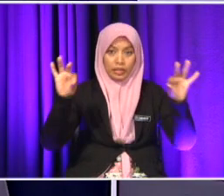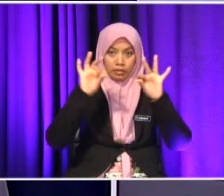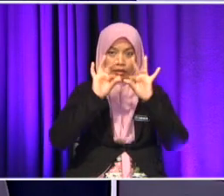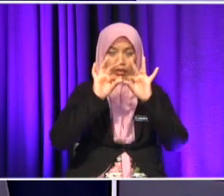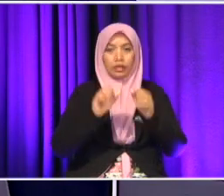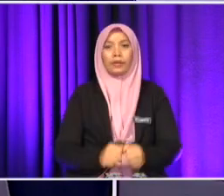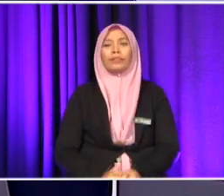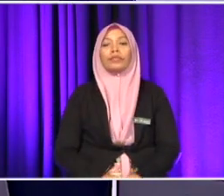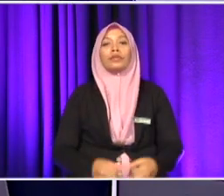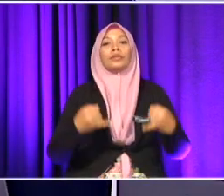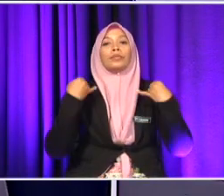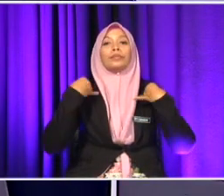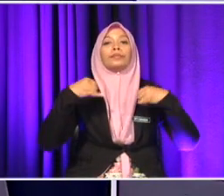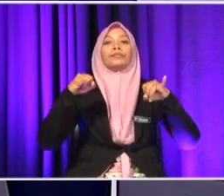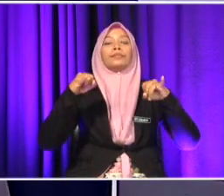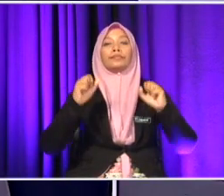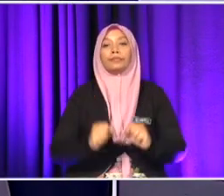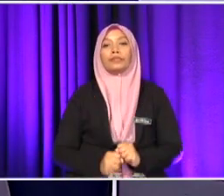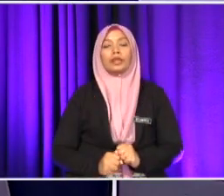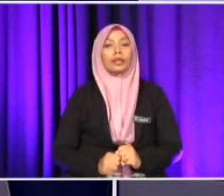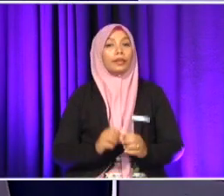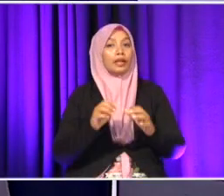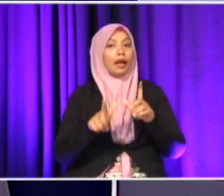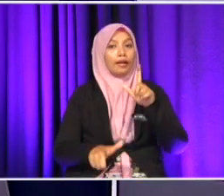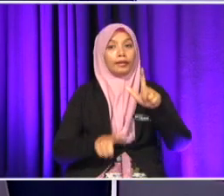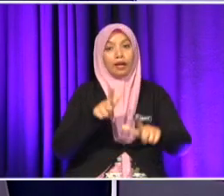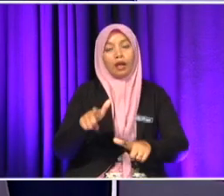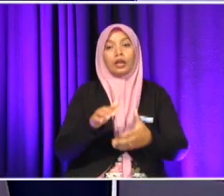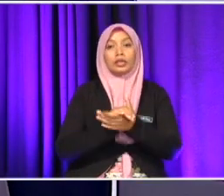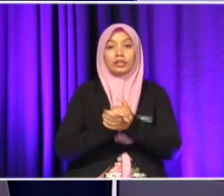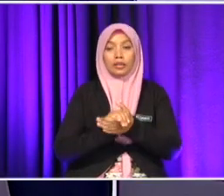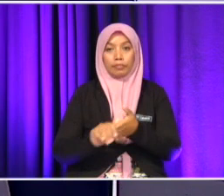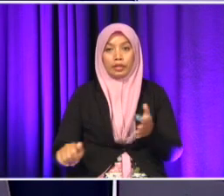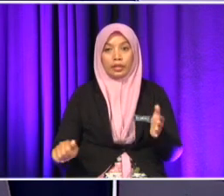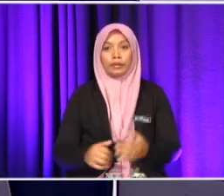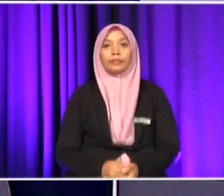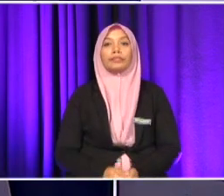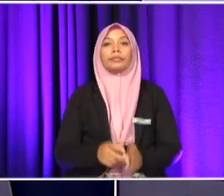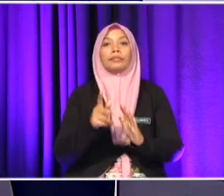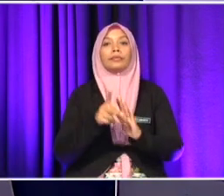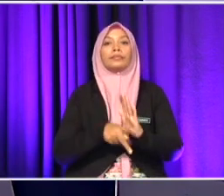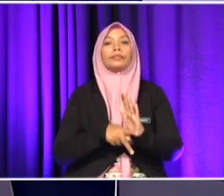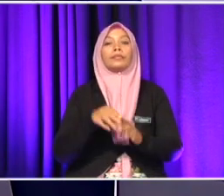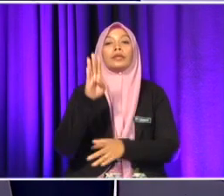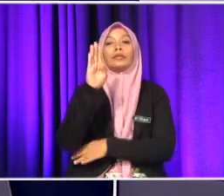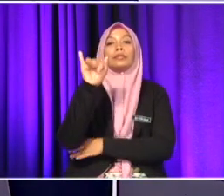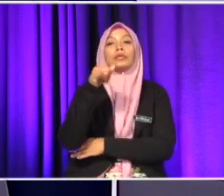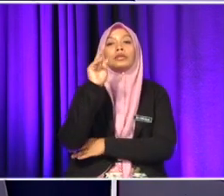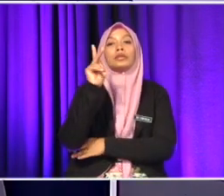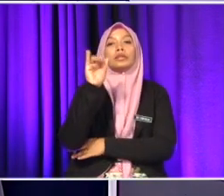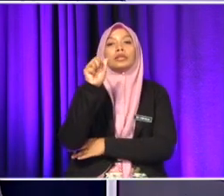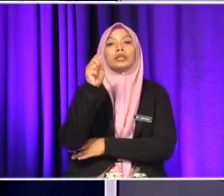sebagai kata Dalilah untuk sebagai langkah keselamatan ataupun sebagai langkah kebajikan dan sebagai pekerja Oke